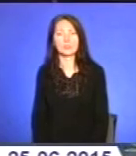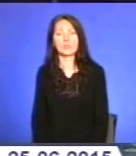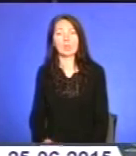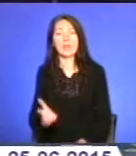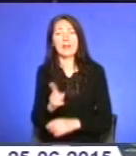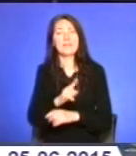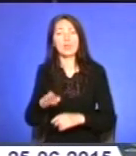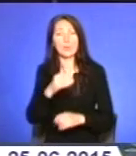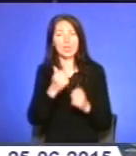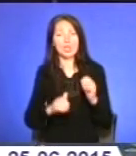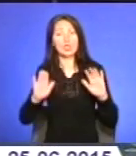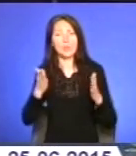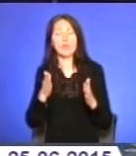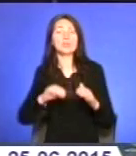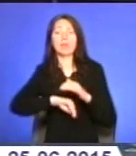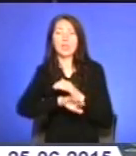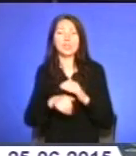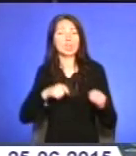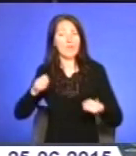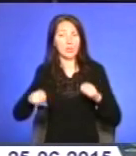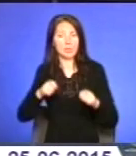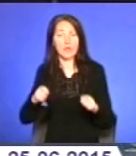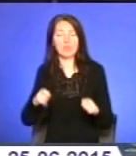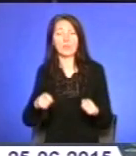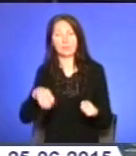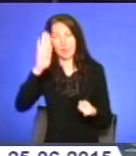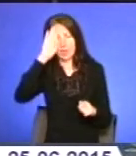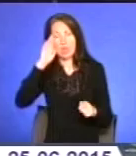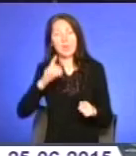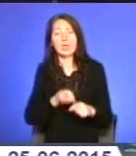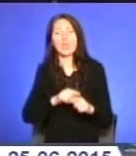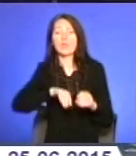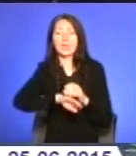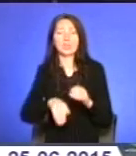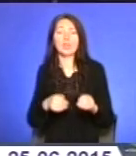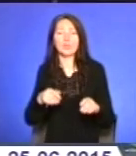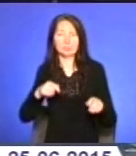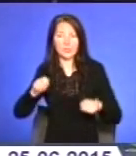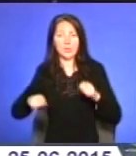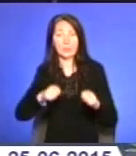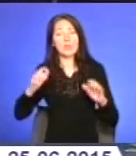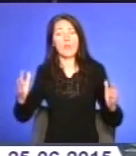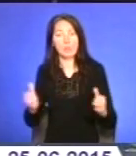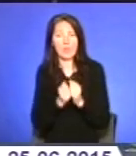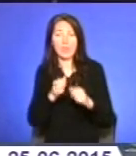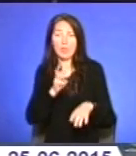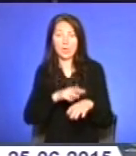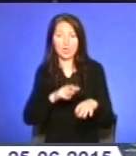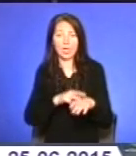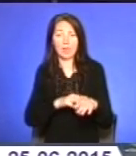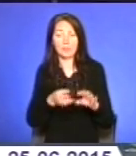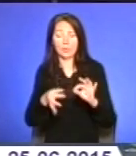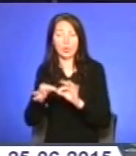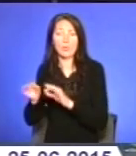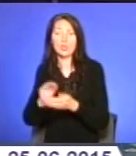На Тернопільщині часто трапляються крадіжки велосипедів. Зловмисників, які викрадали двоколісний транспорт, впіймали правоохоронці.